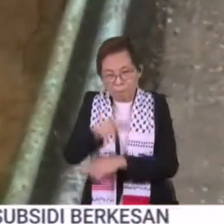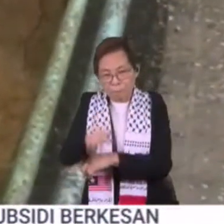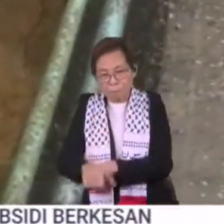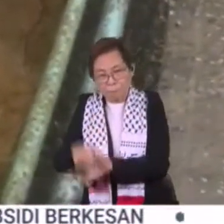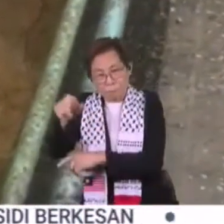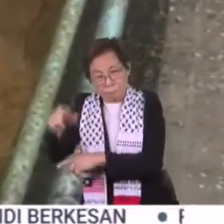penduduk